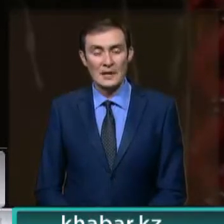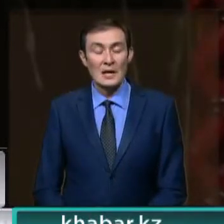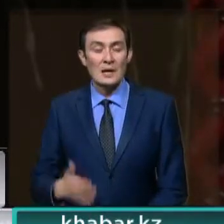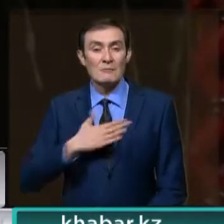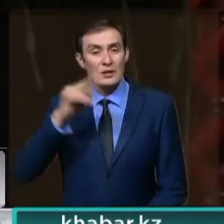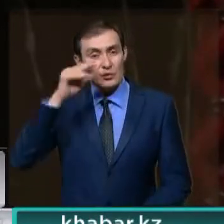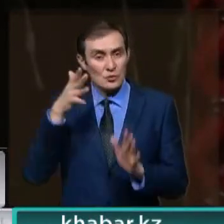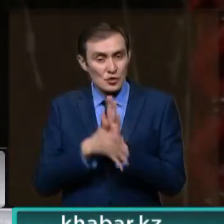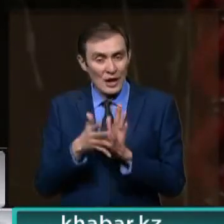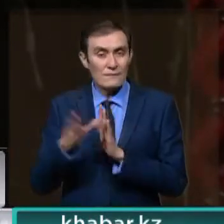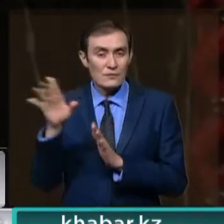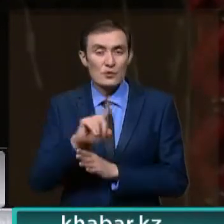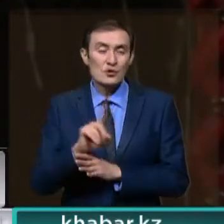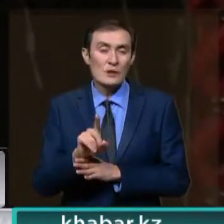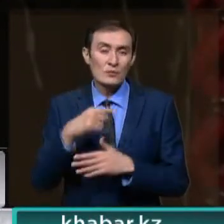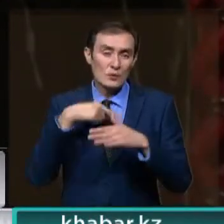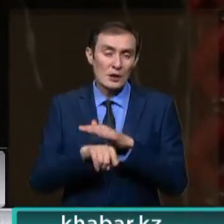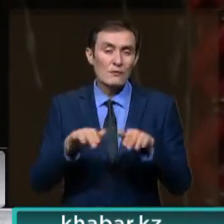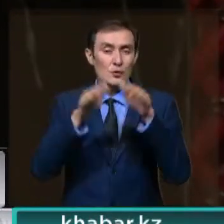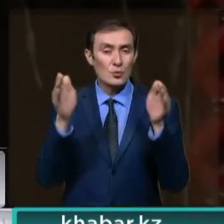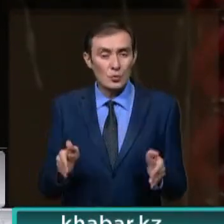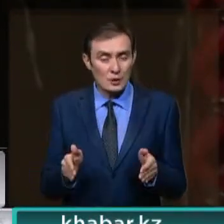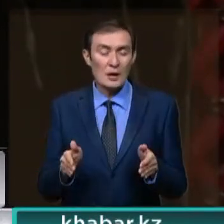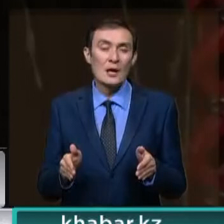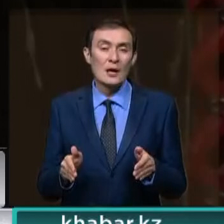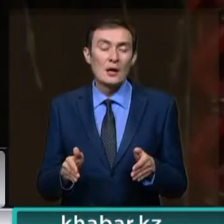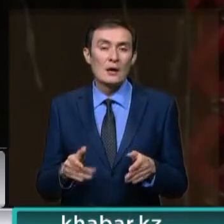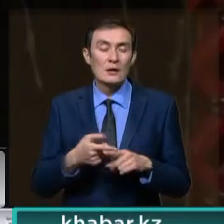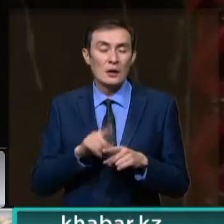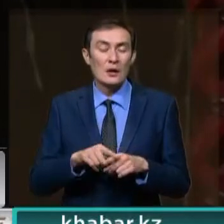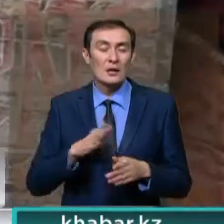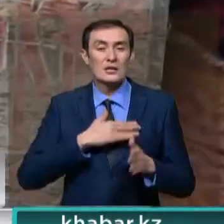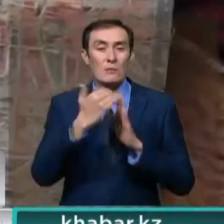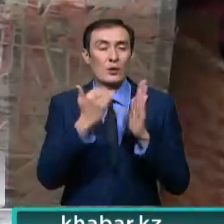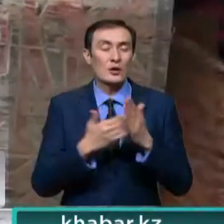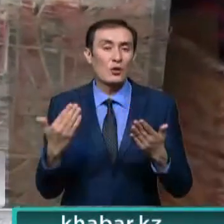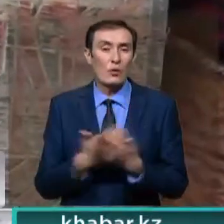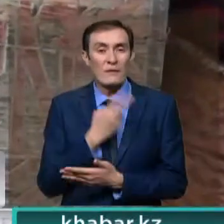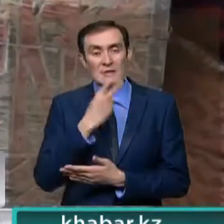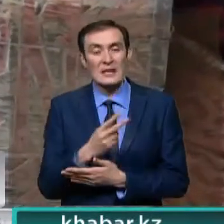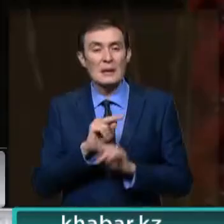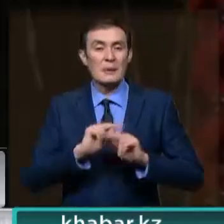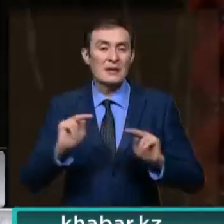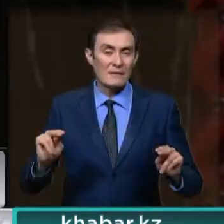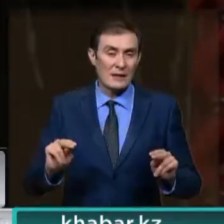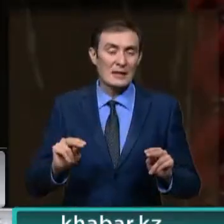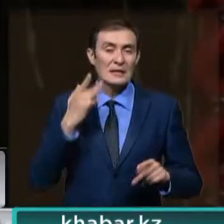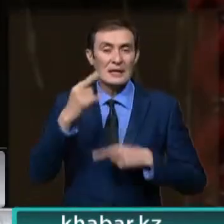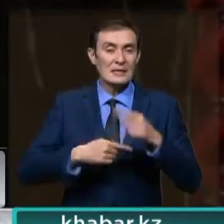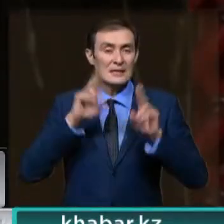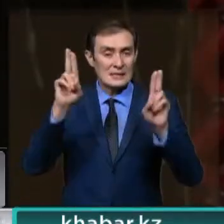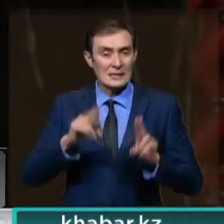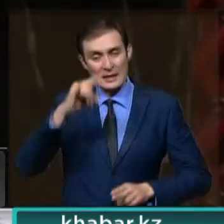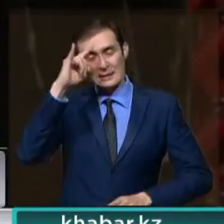Мы изучаем все, чем наполнена юрта. Проект «Ултухрухыл Тухсана» – это новый взгляд на преподавание традиции